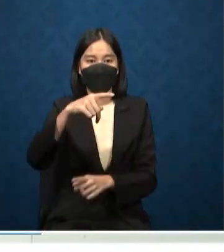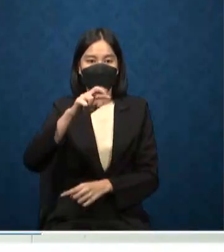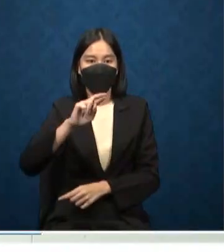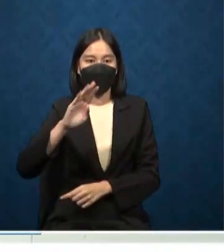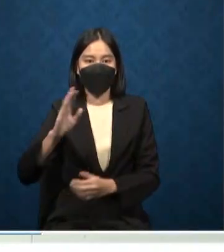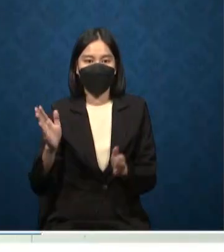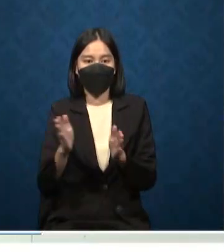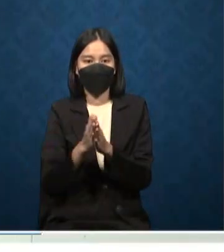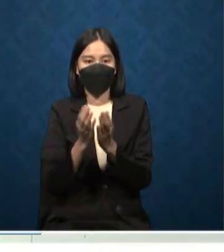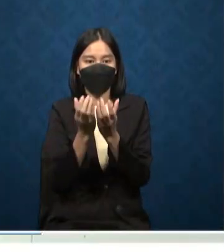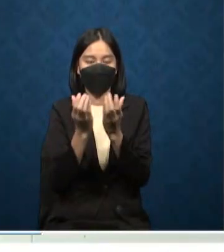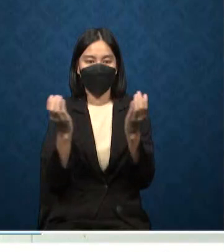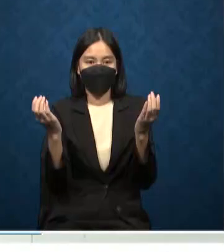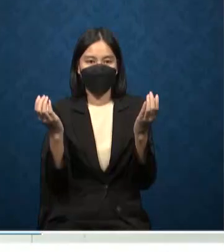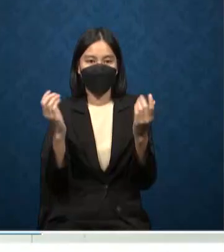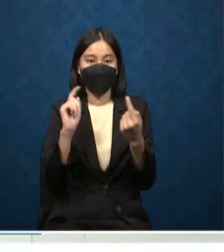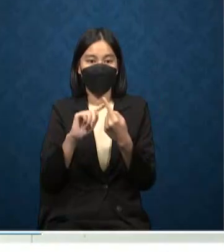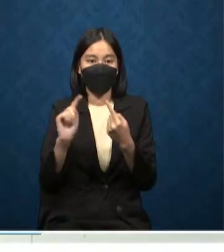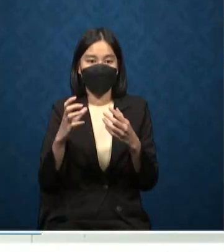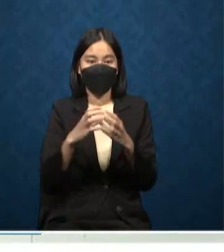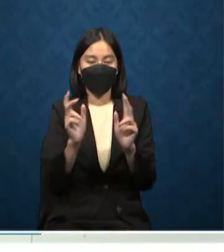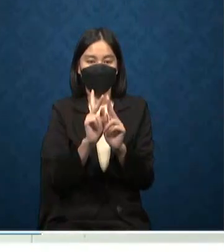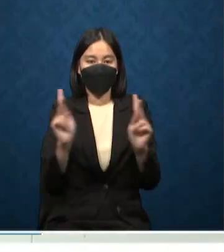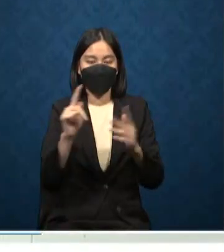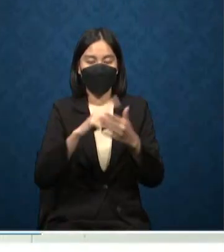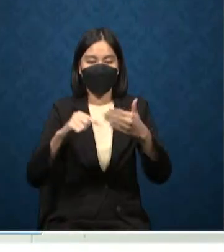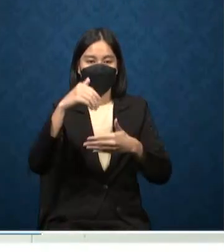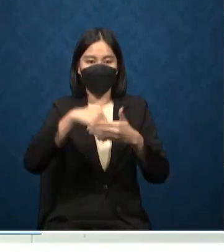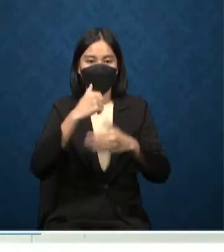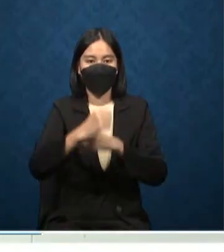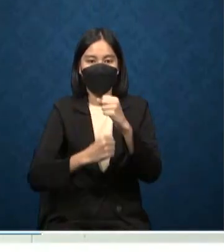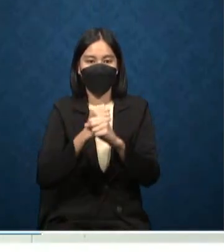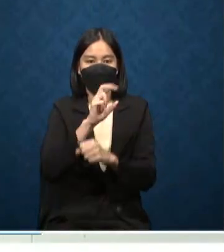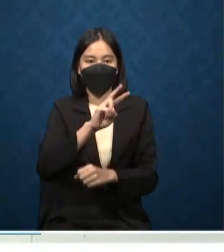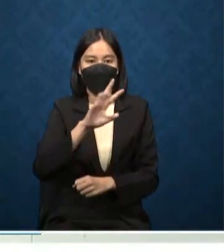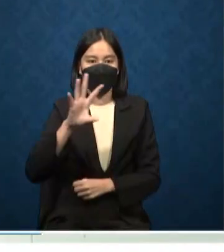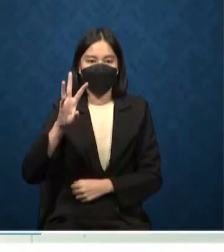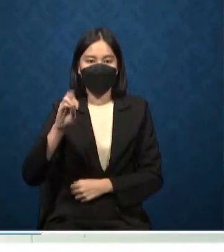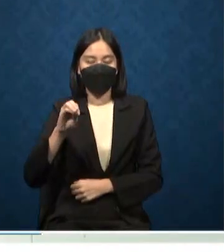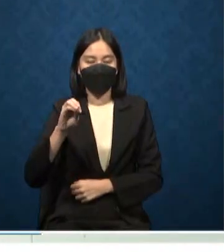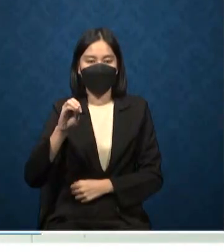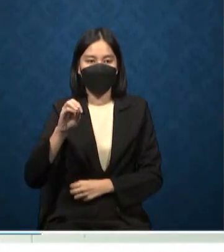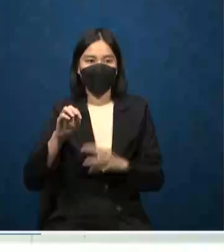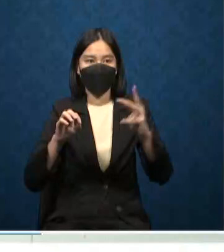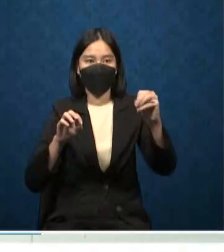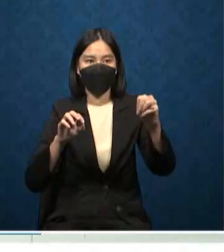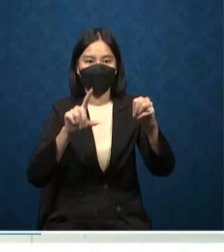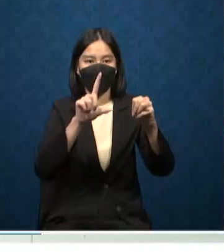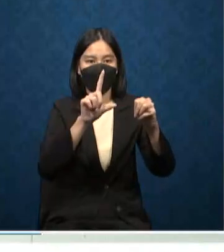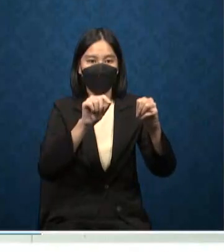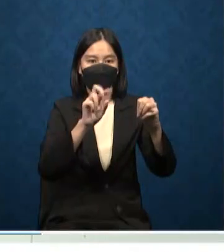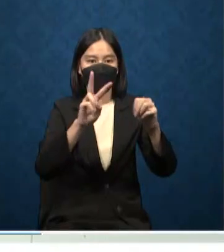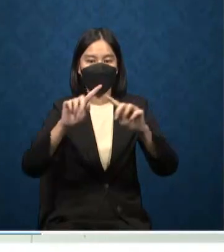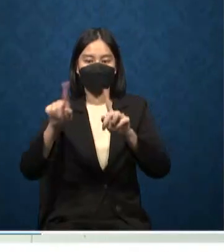รัฐธรรมนูญว่าด้วยคณะกรรมการการเลือกตั้งพ.ศ2560มาตรา 22